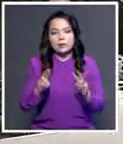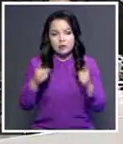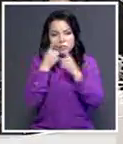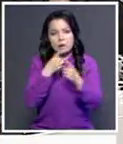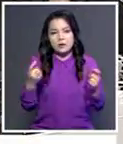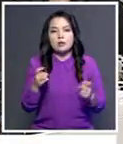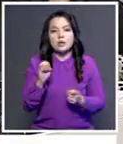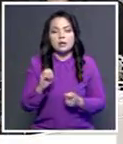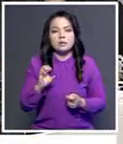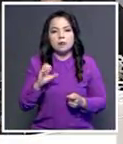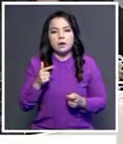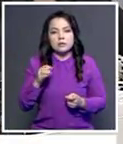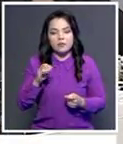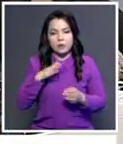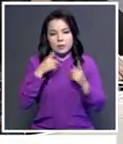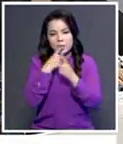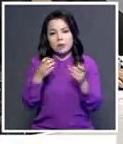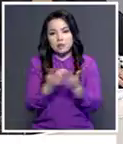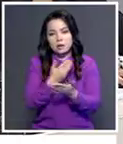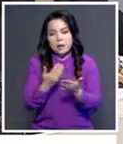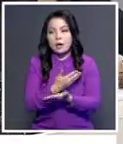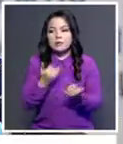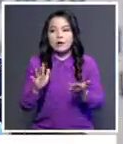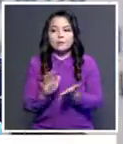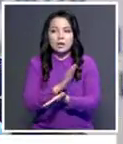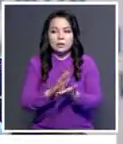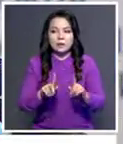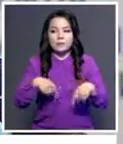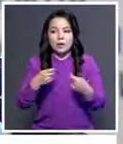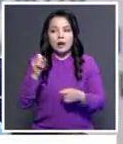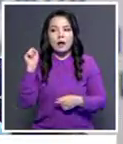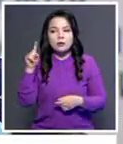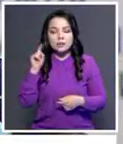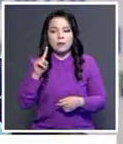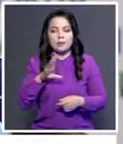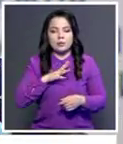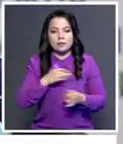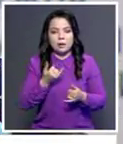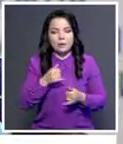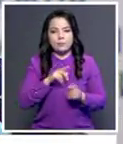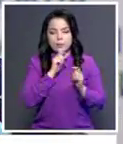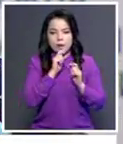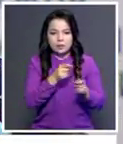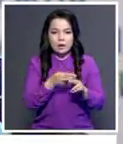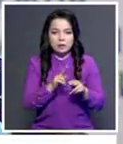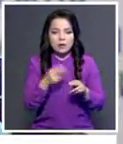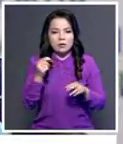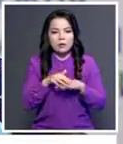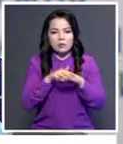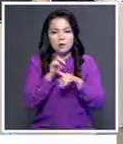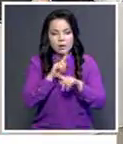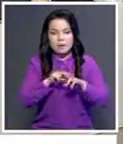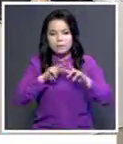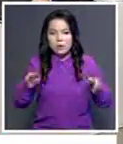Ерлан Сағадиев айтты. Сондай-ақ министр гранттарды бөлу кезінде алтын белгі иегерлеріне артықшылық берілмейтін, барлық түлекке